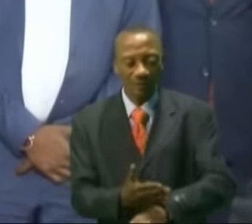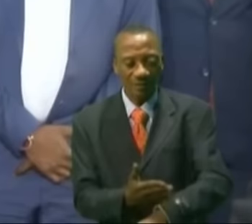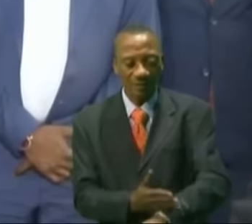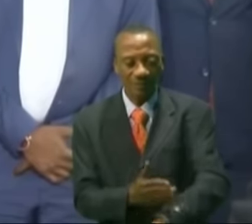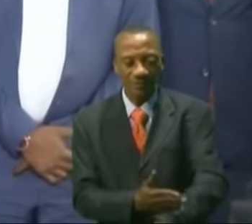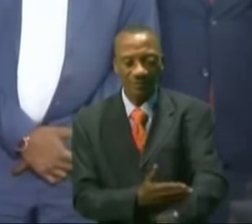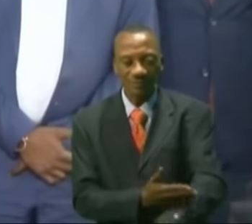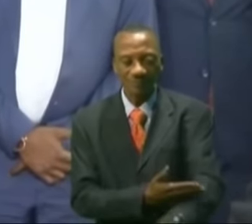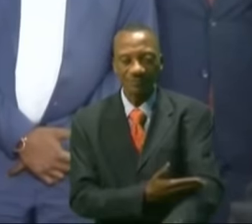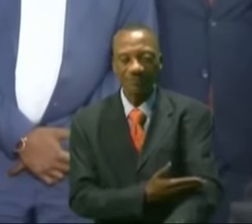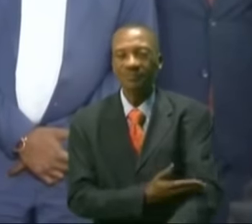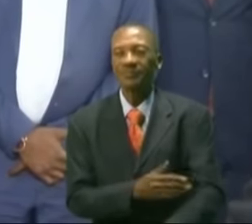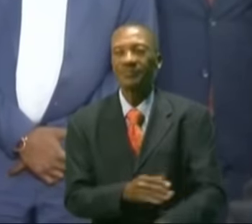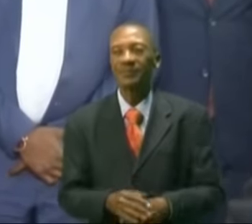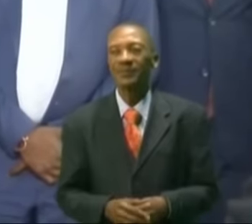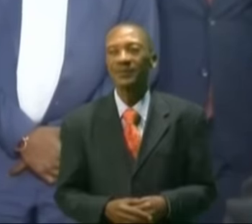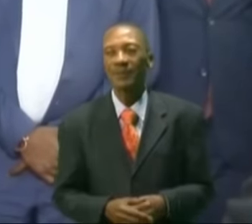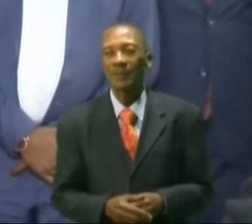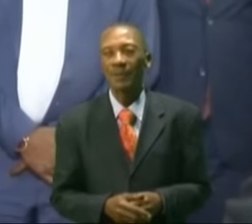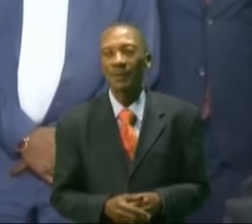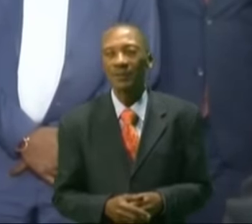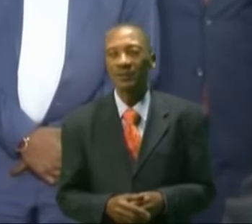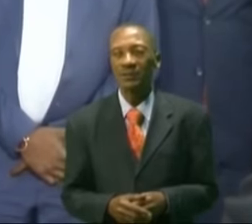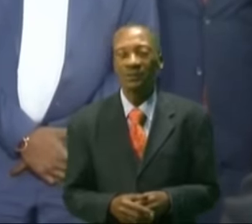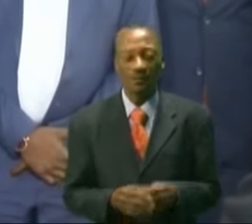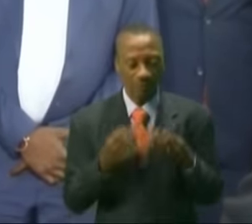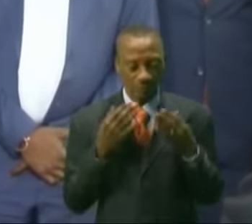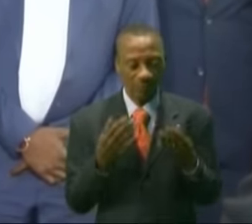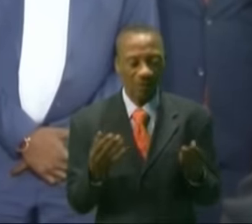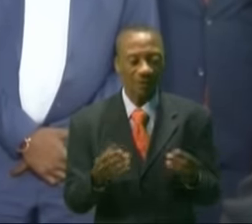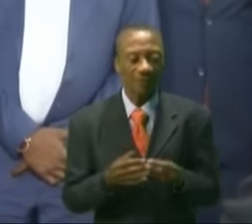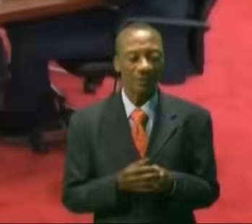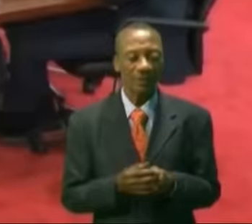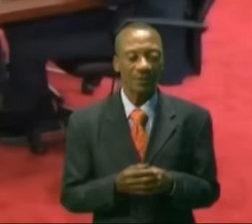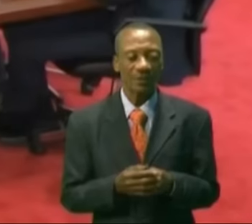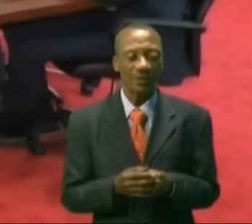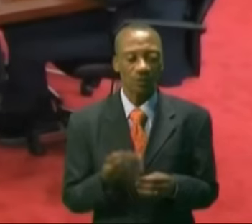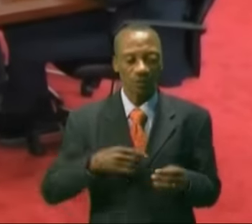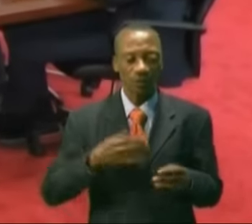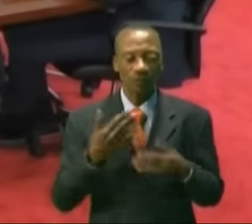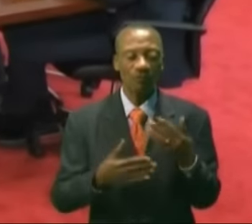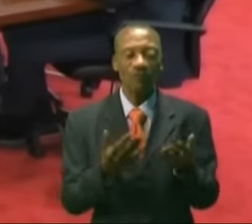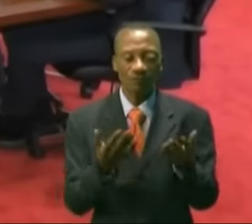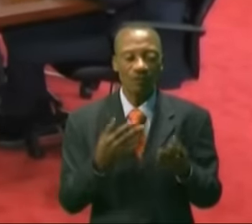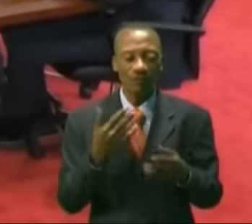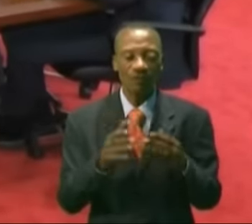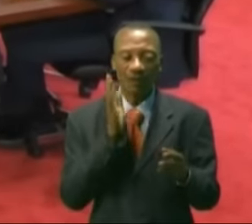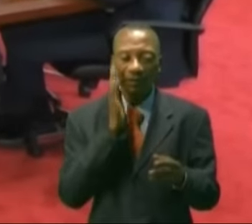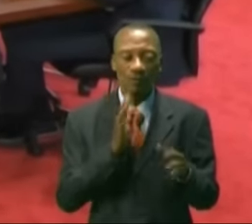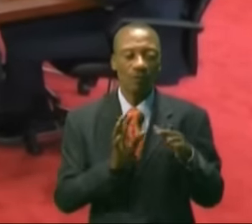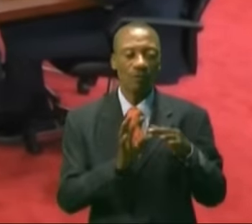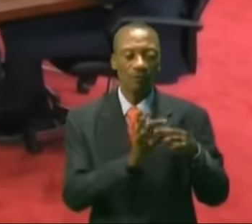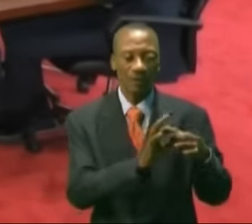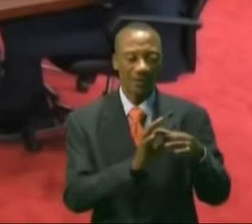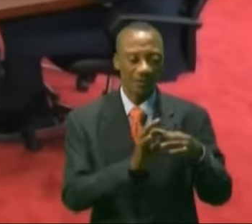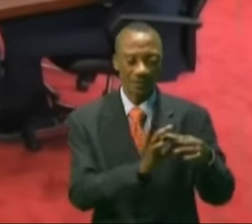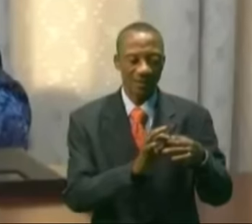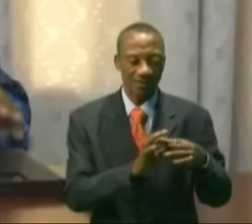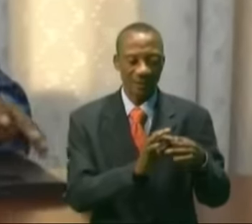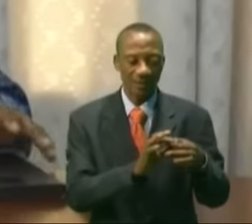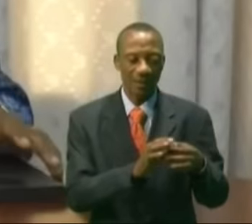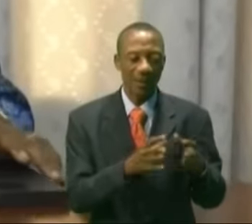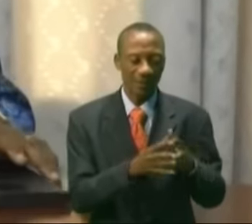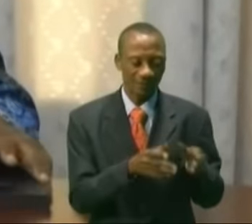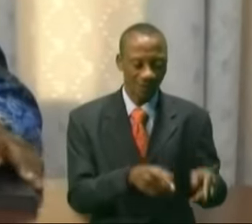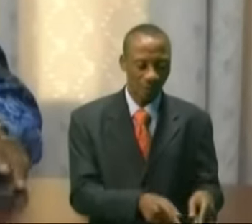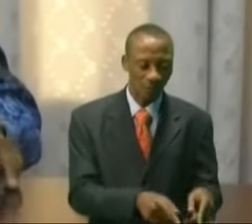devions acter cela, nous devions faire en sorte que ce partenariat, que cet accompagnement que nous devons faire avec les chefs de l'État, mais